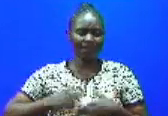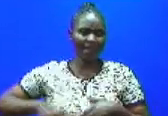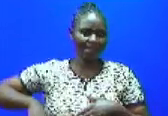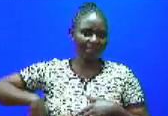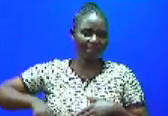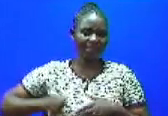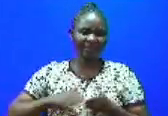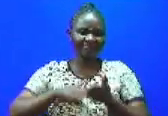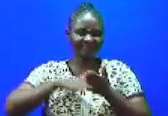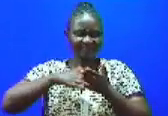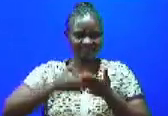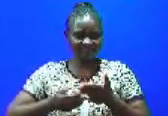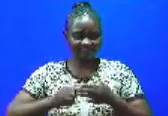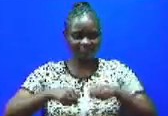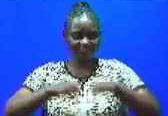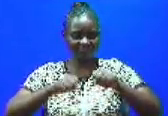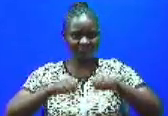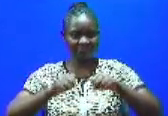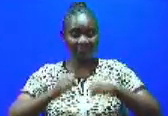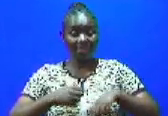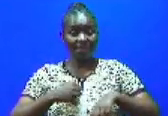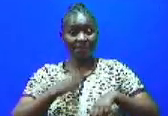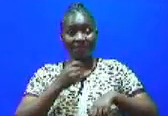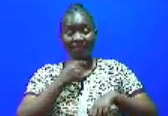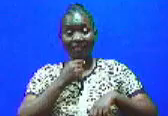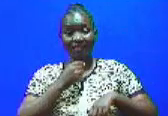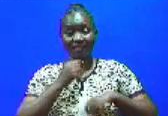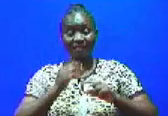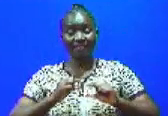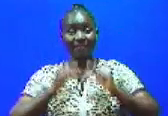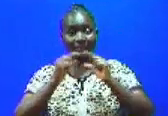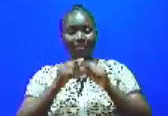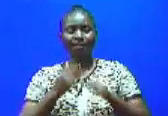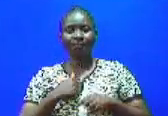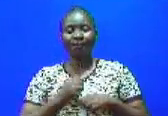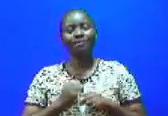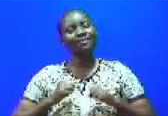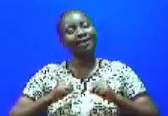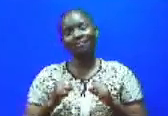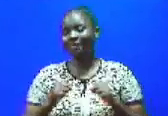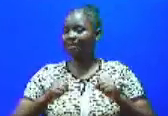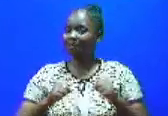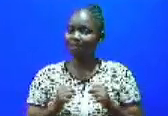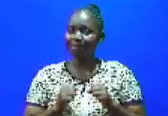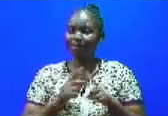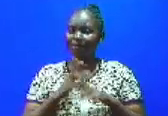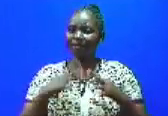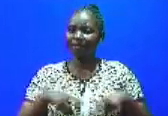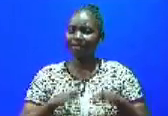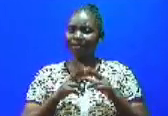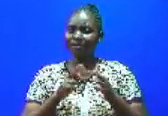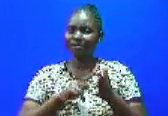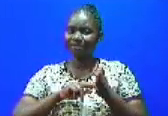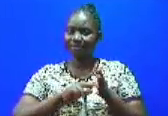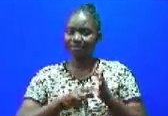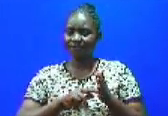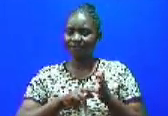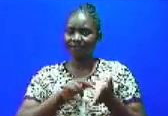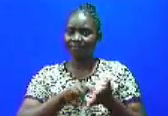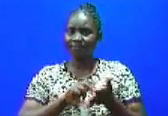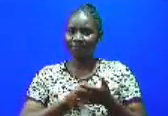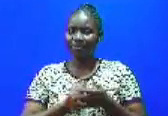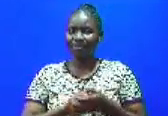nanse boira ekero na nyora ya kururi bu bana iguo mogoko manya konyora nye pale bayimukire bachire gotita chinchere kyoro sana